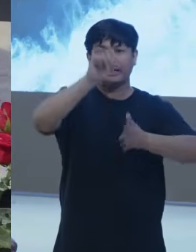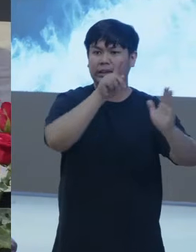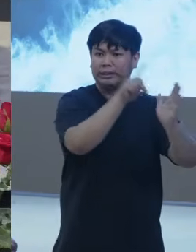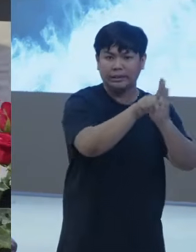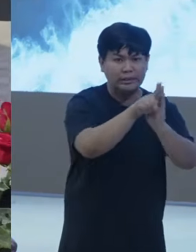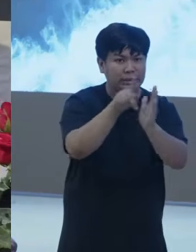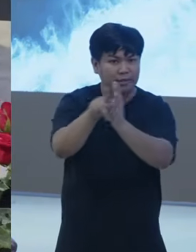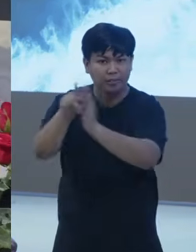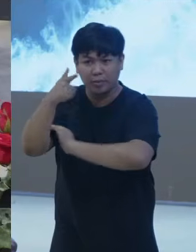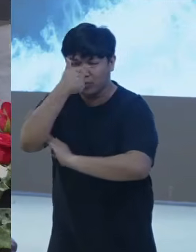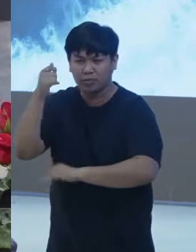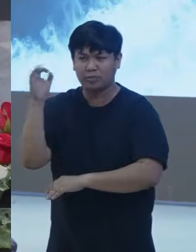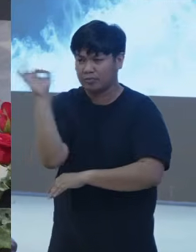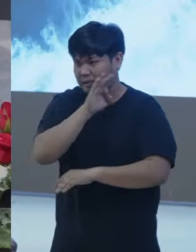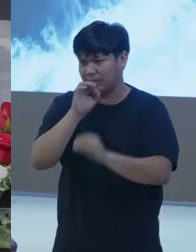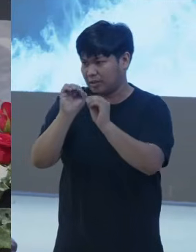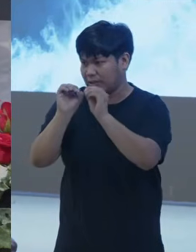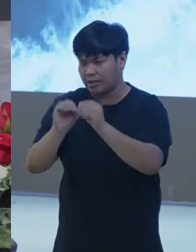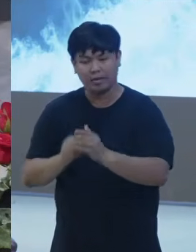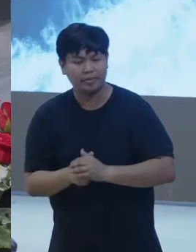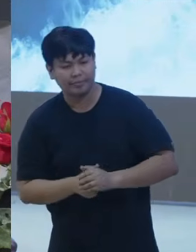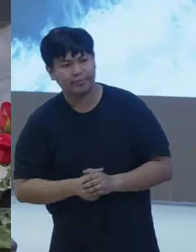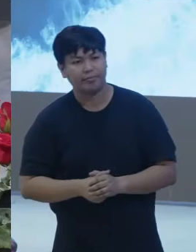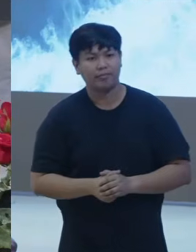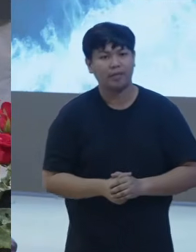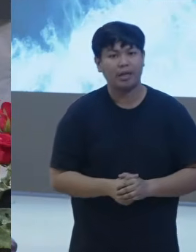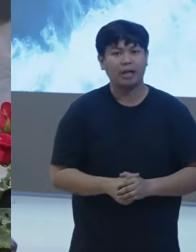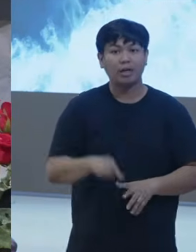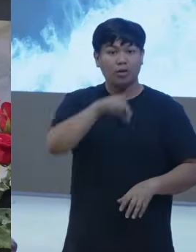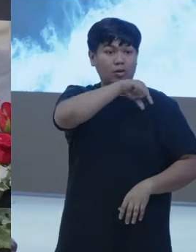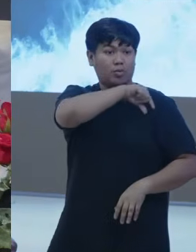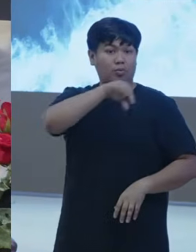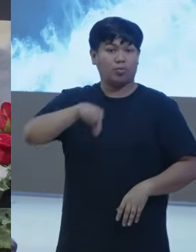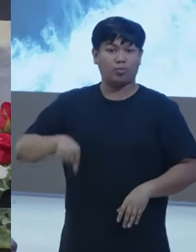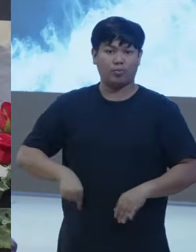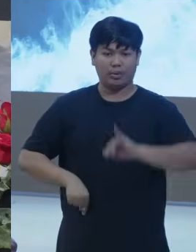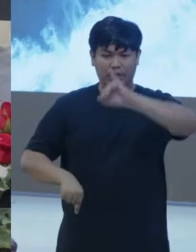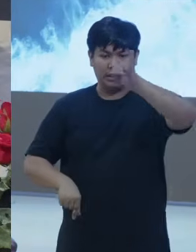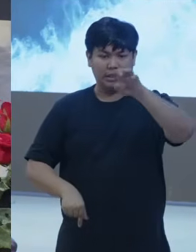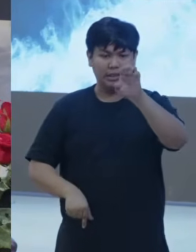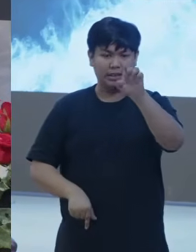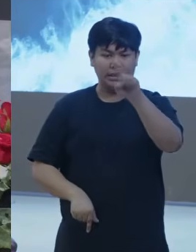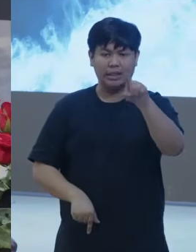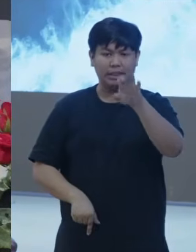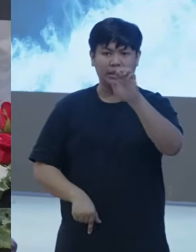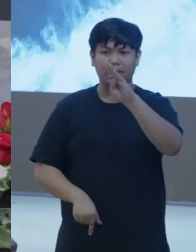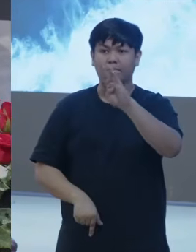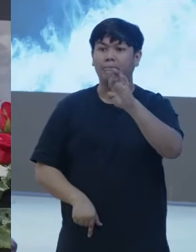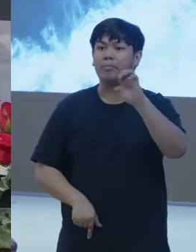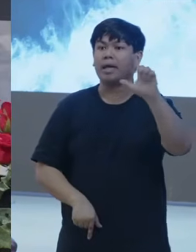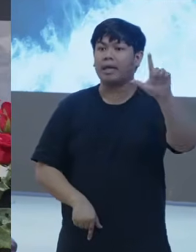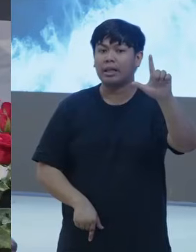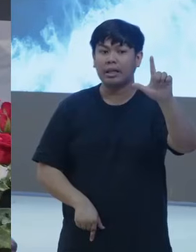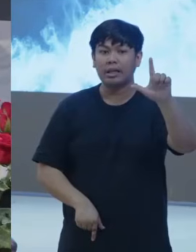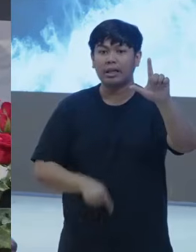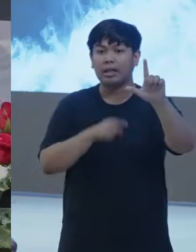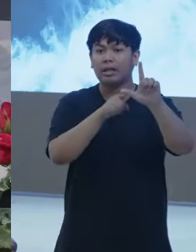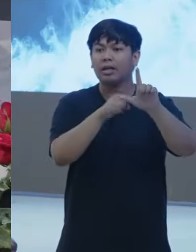sabi sa 1 Kings 19:1, Ahab told Jezebel all that Elijah had done and how he had killed all the prophets with the